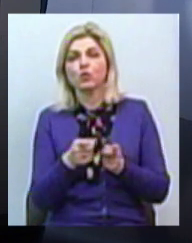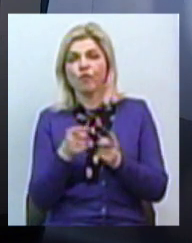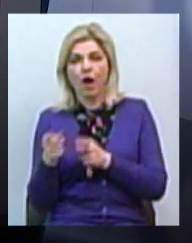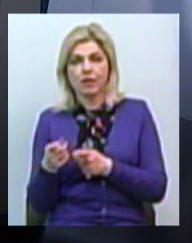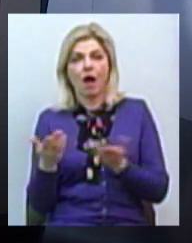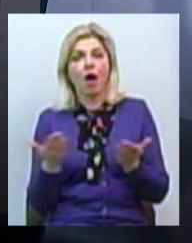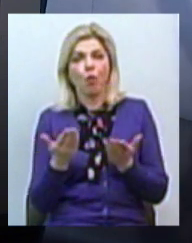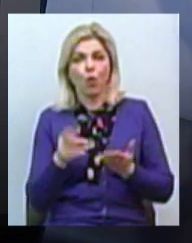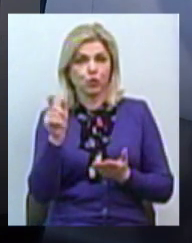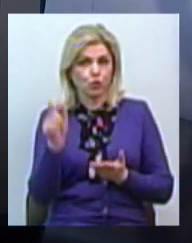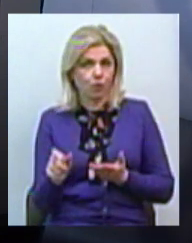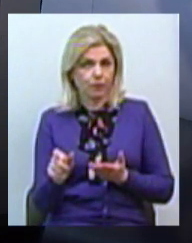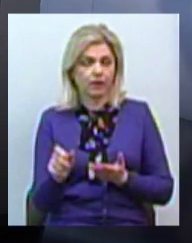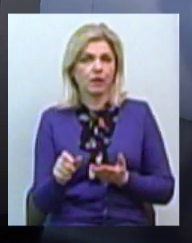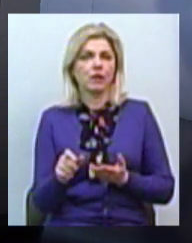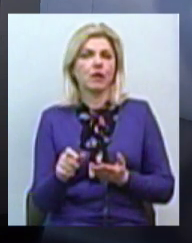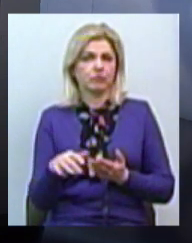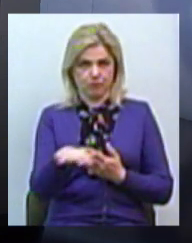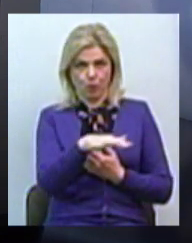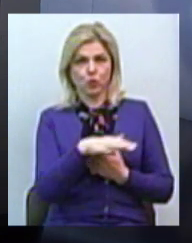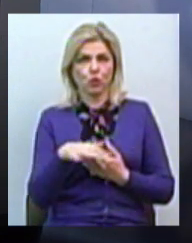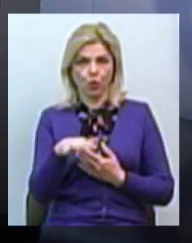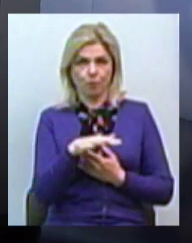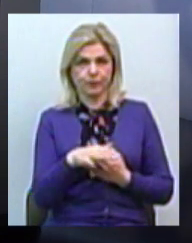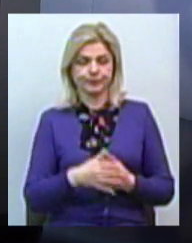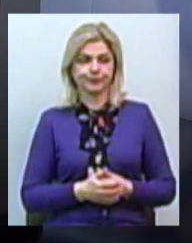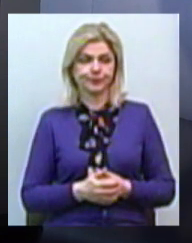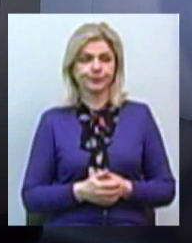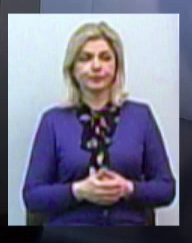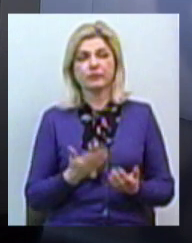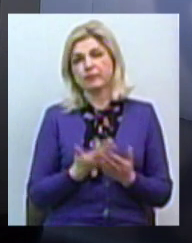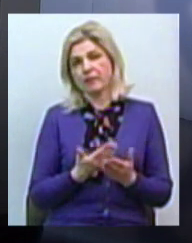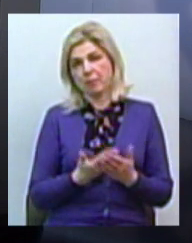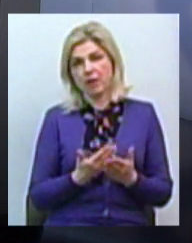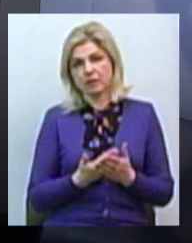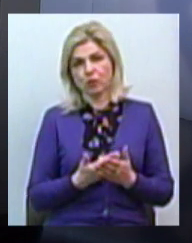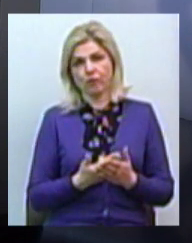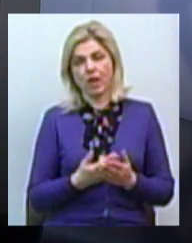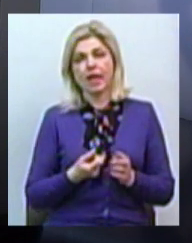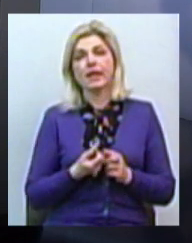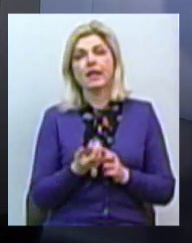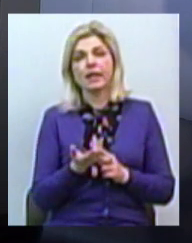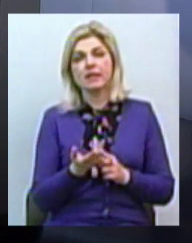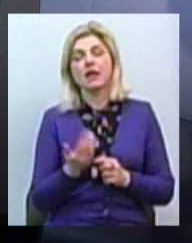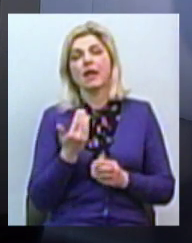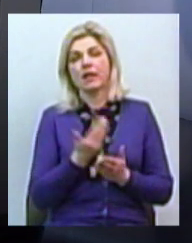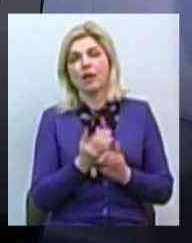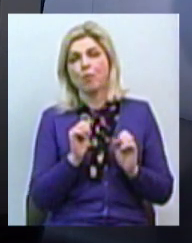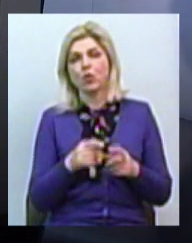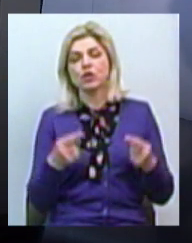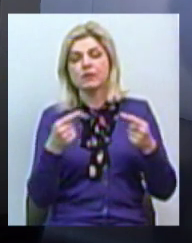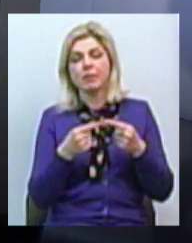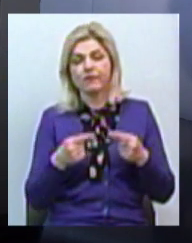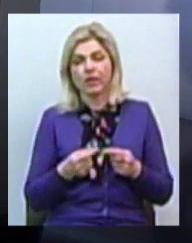особи громадським простором. Це мається на увазі, ця кількість, її можна співставити з